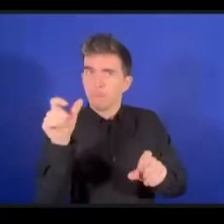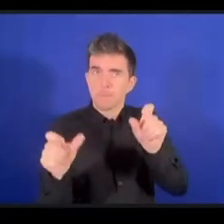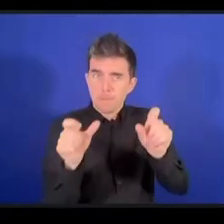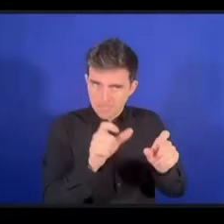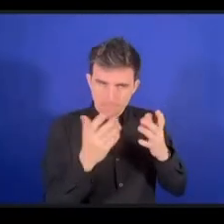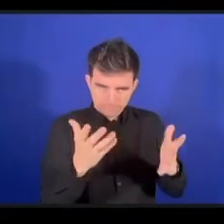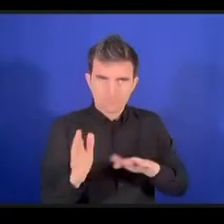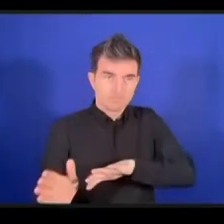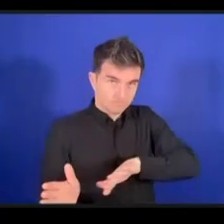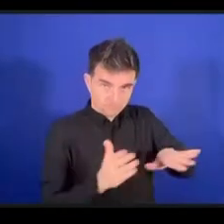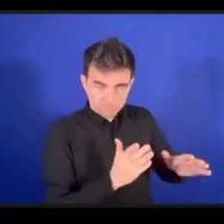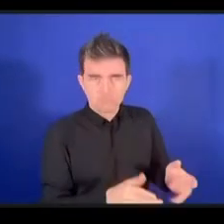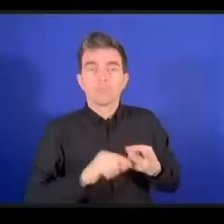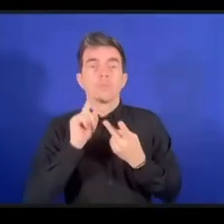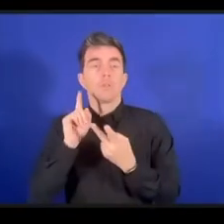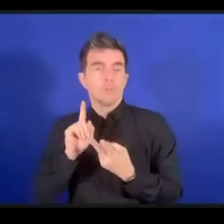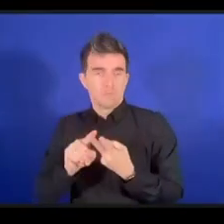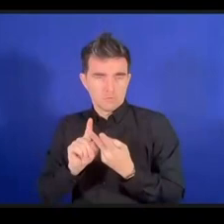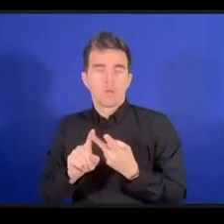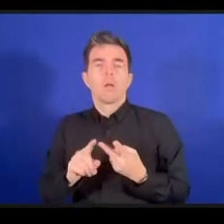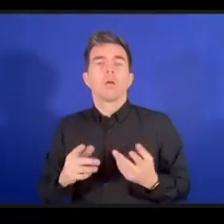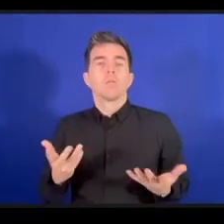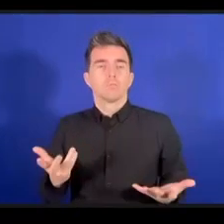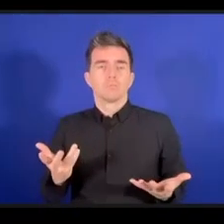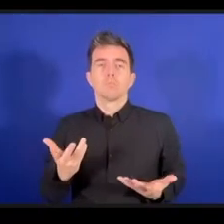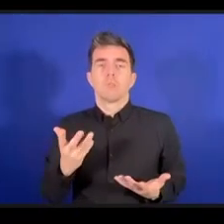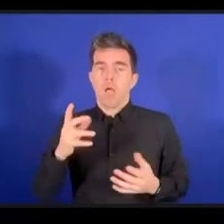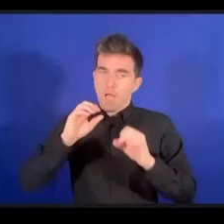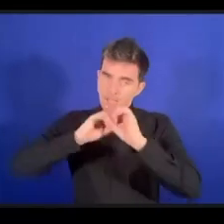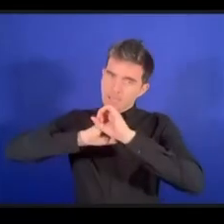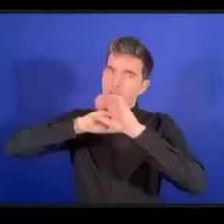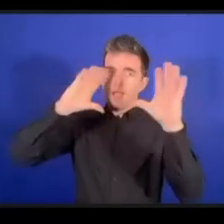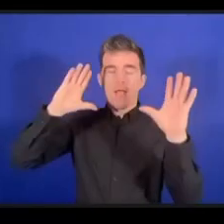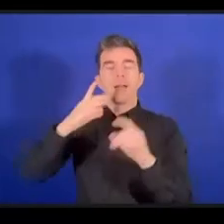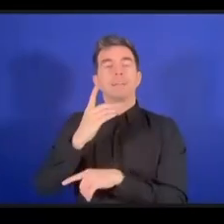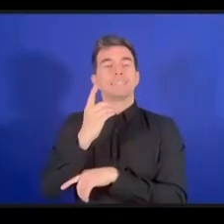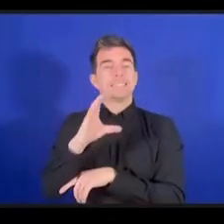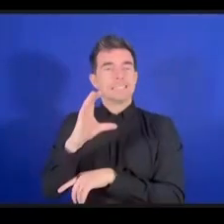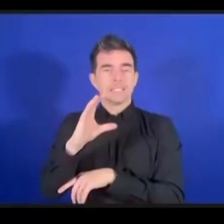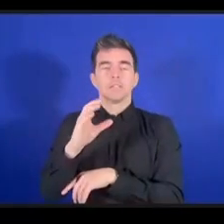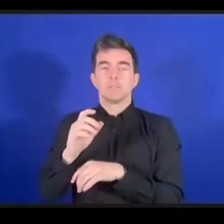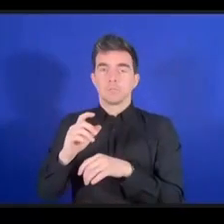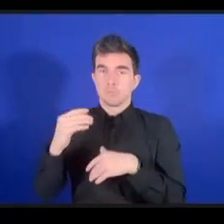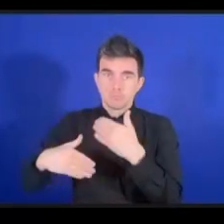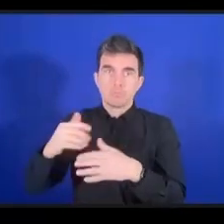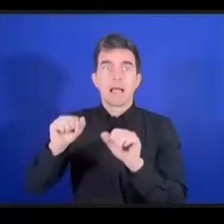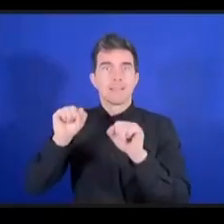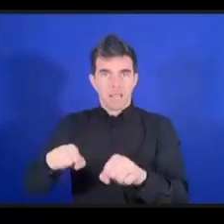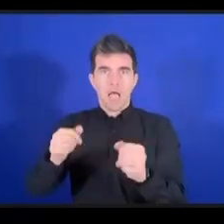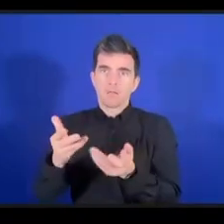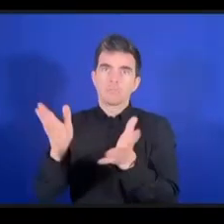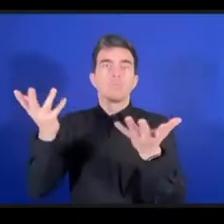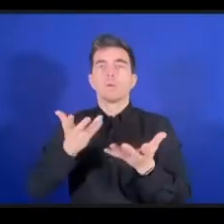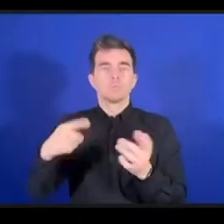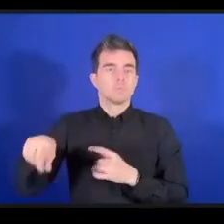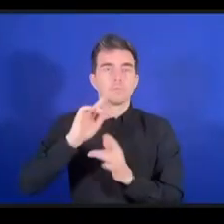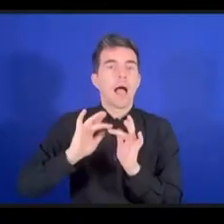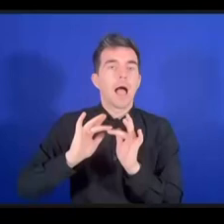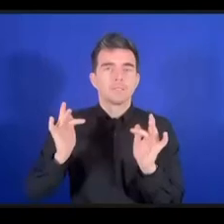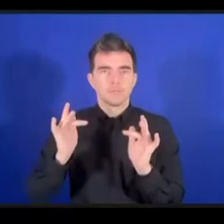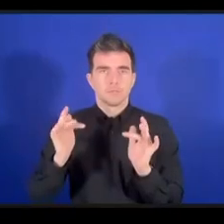我觉得 DC 让这个我们这个成为进行反